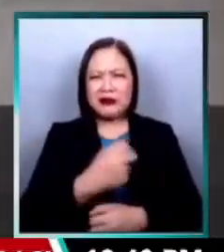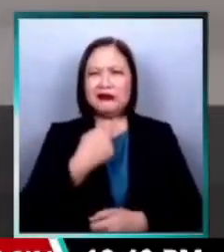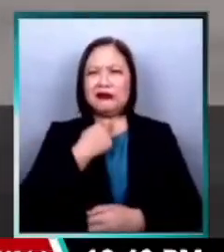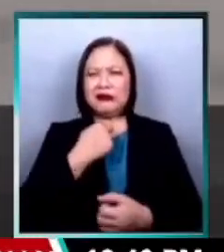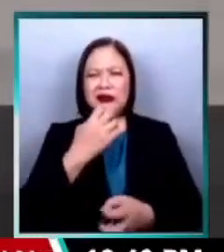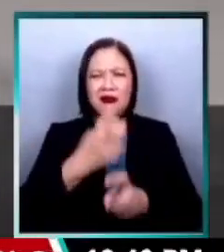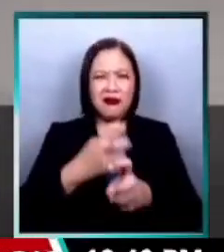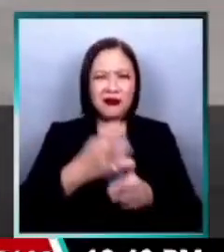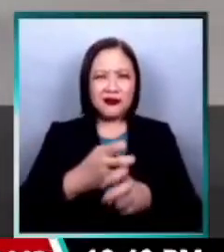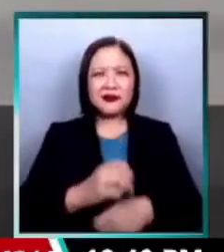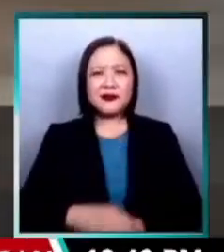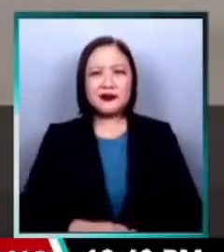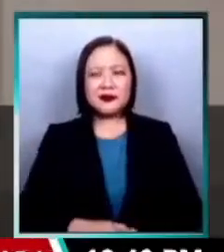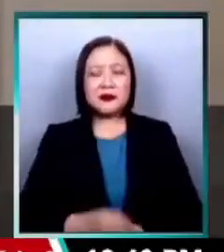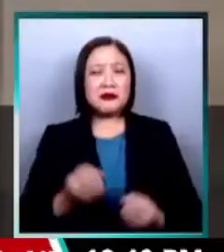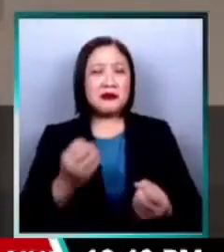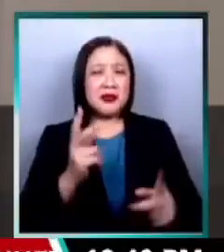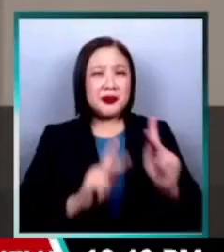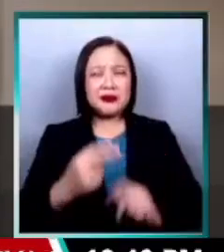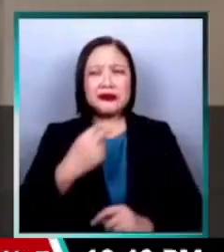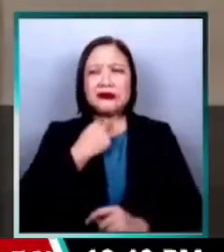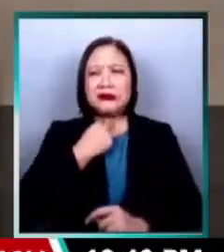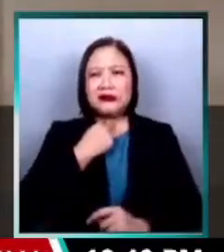Marami rin ang stranded.